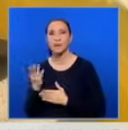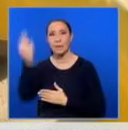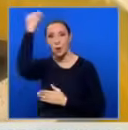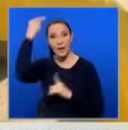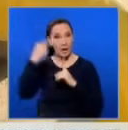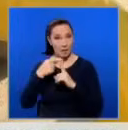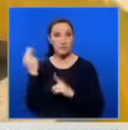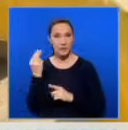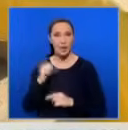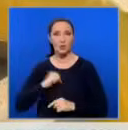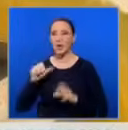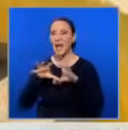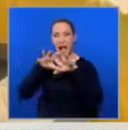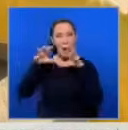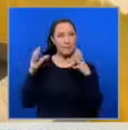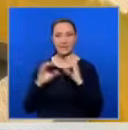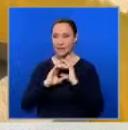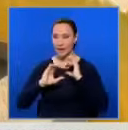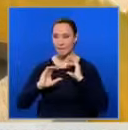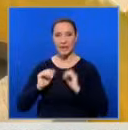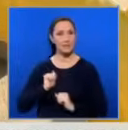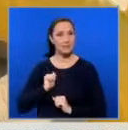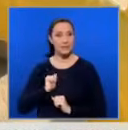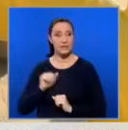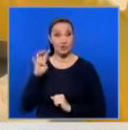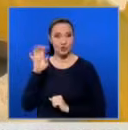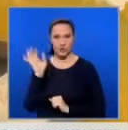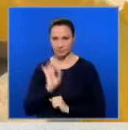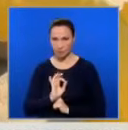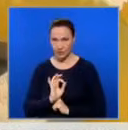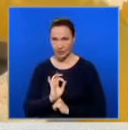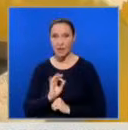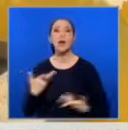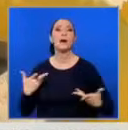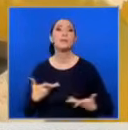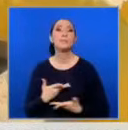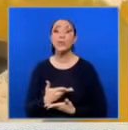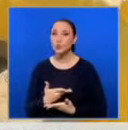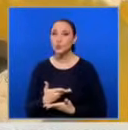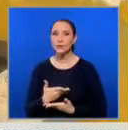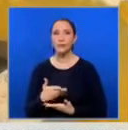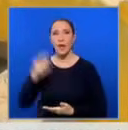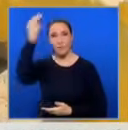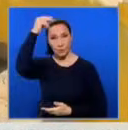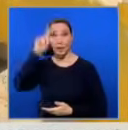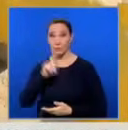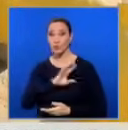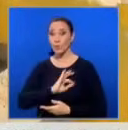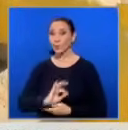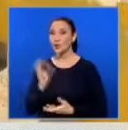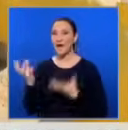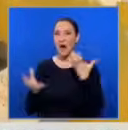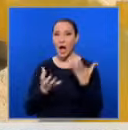като през януари капацитета на тръбата е запазен на 40%. При нужда обаче и страната ни може да получава